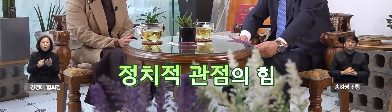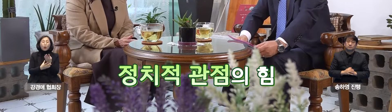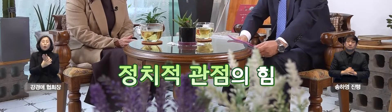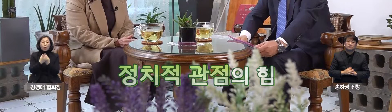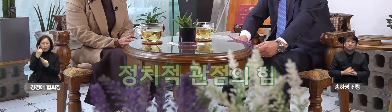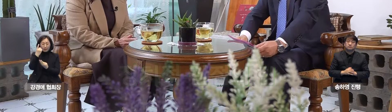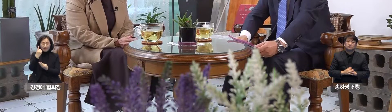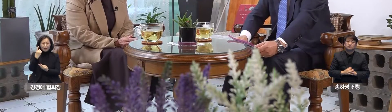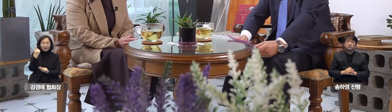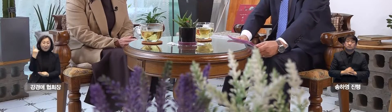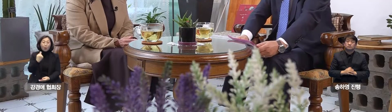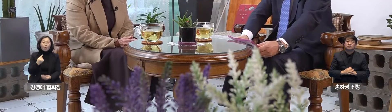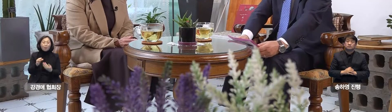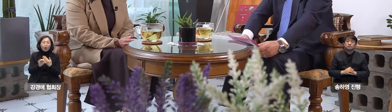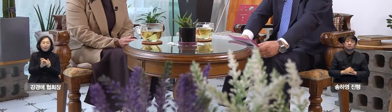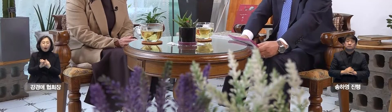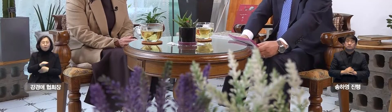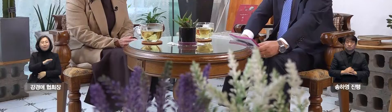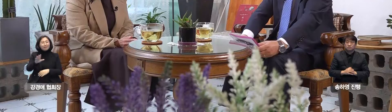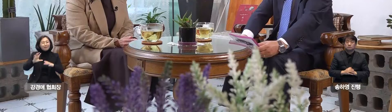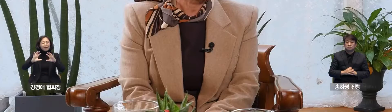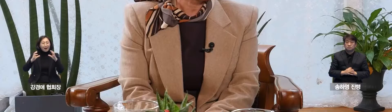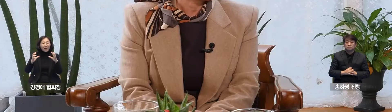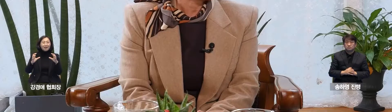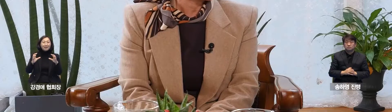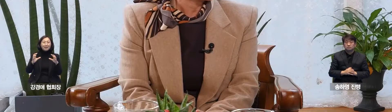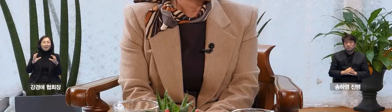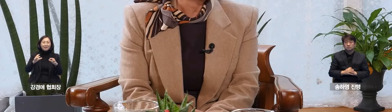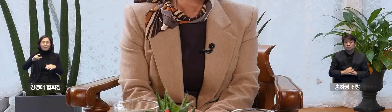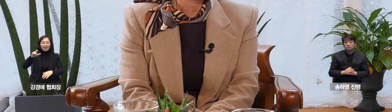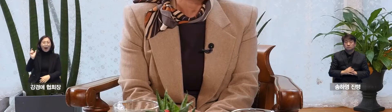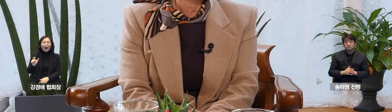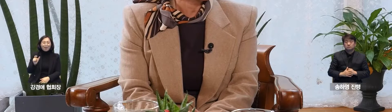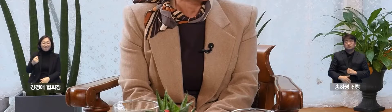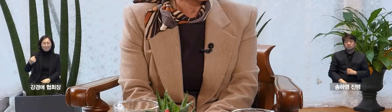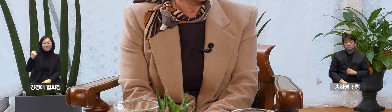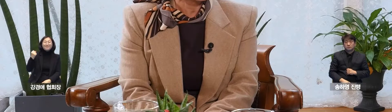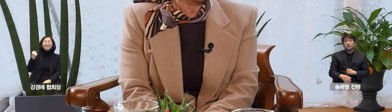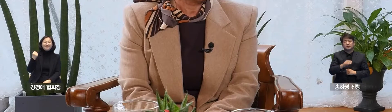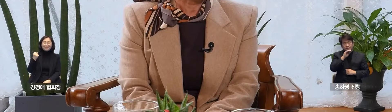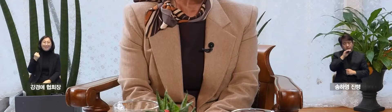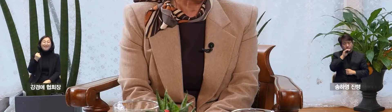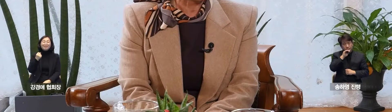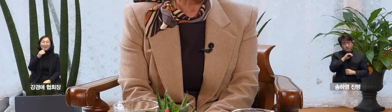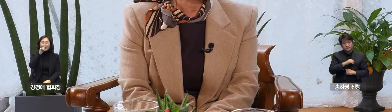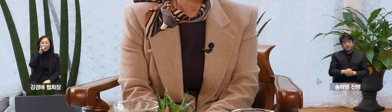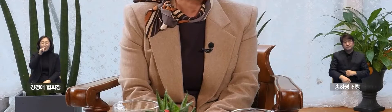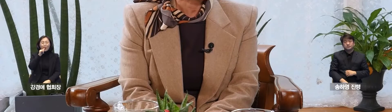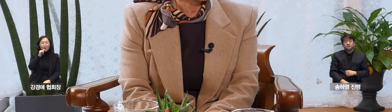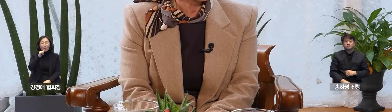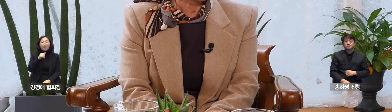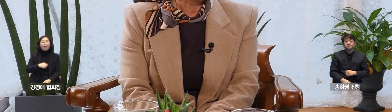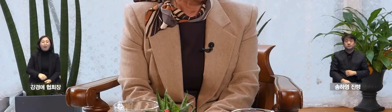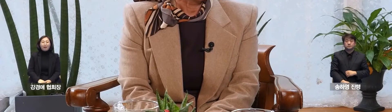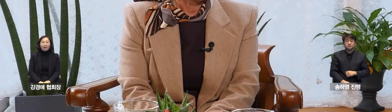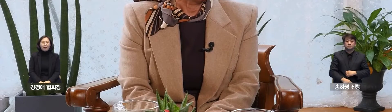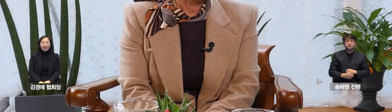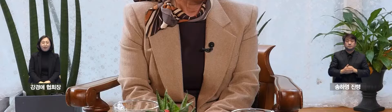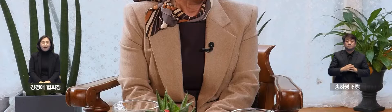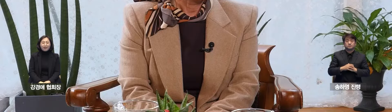된다면 우리나라가 얼마나 더 강하고 힘 있는 나라가 될 것인가라는 관점에서 볼 때